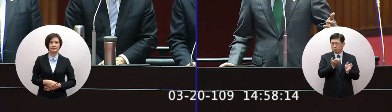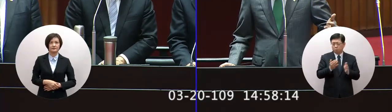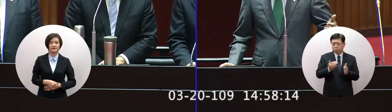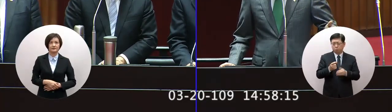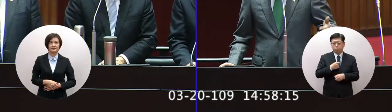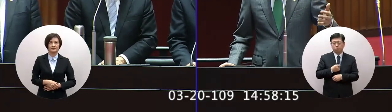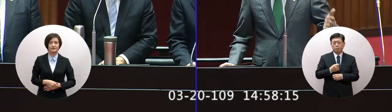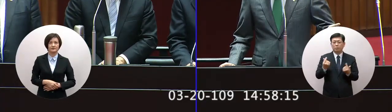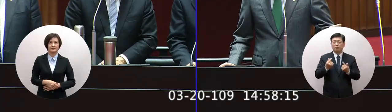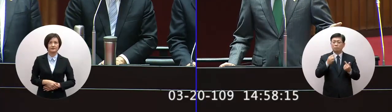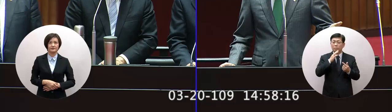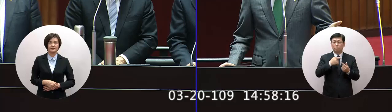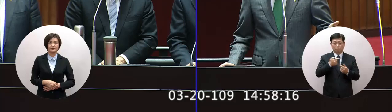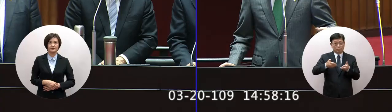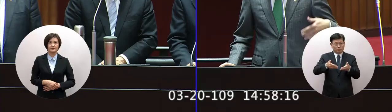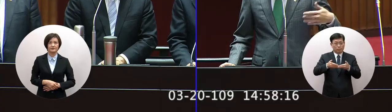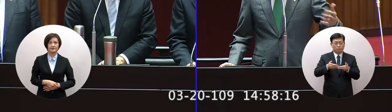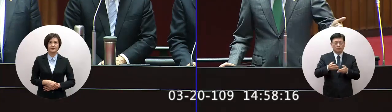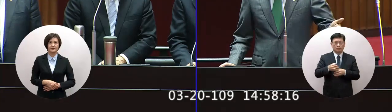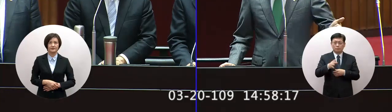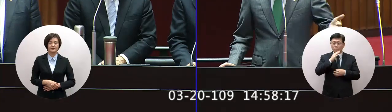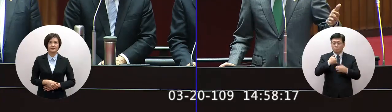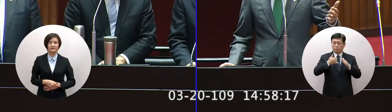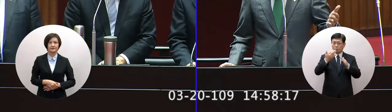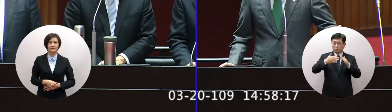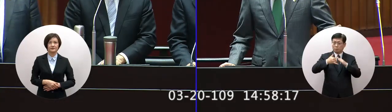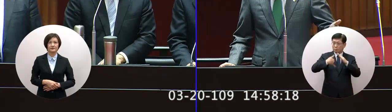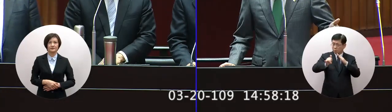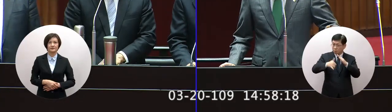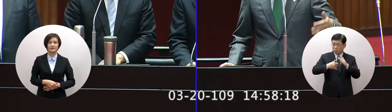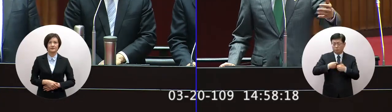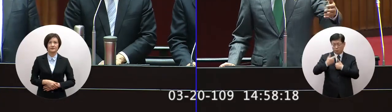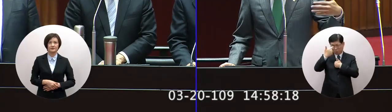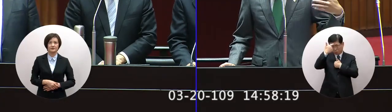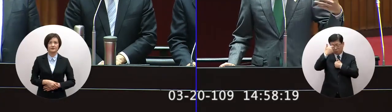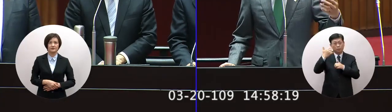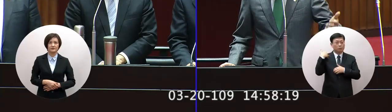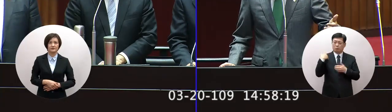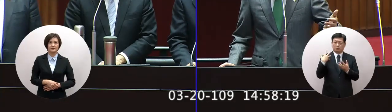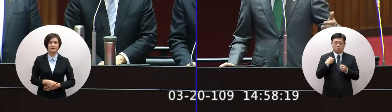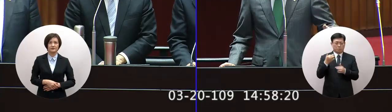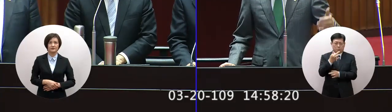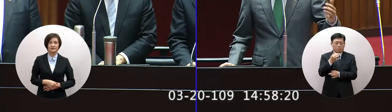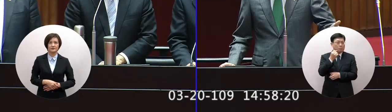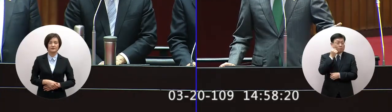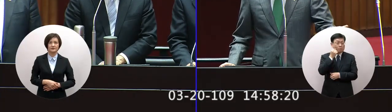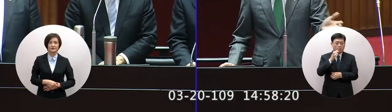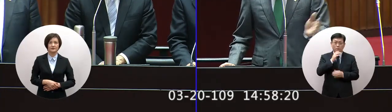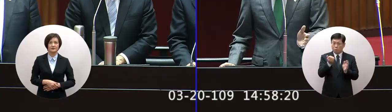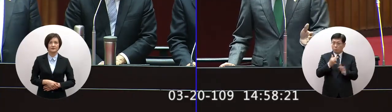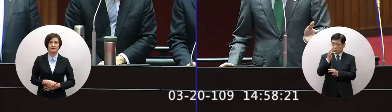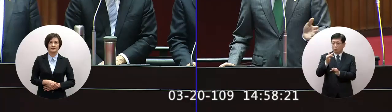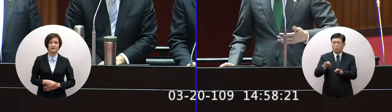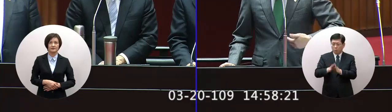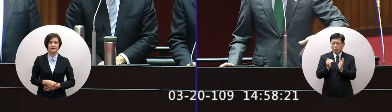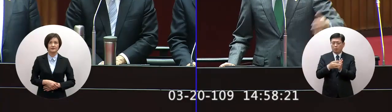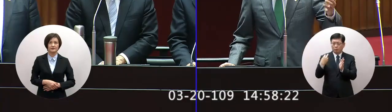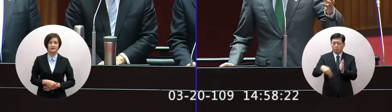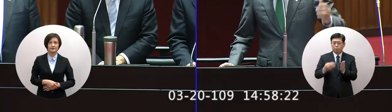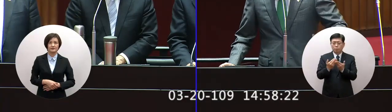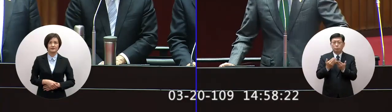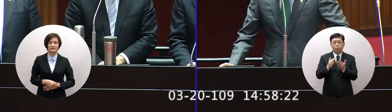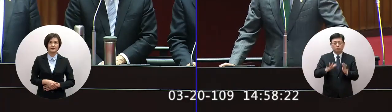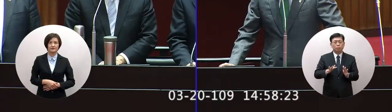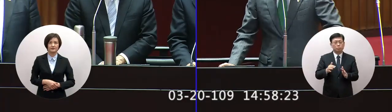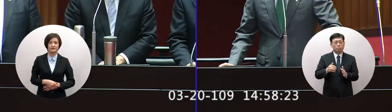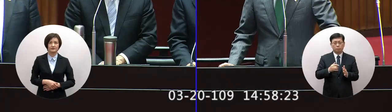准备嘛。包括最重要的，包括进出校园要做量体温的动作，上次没有办法做到全面嘛，所以准备好之后才开学，这次都准备